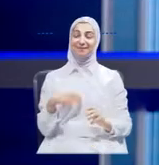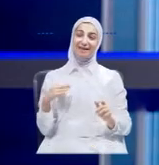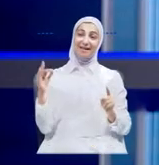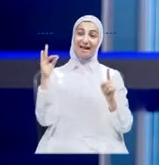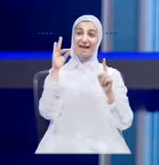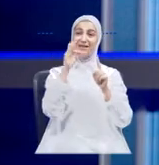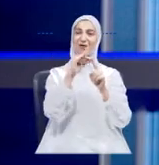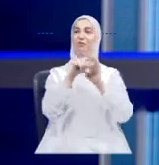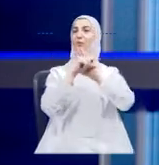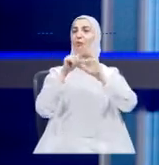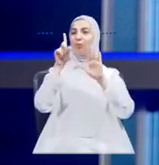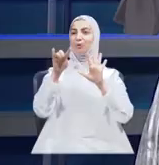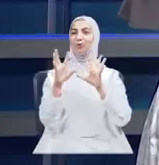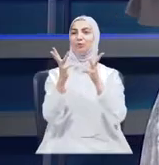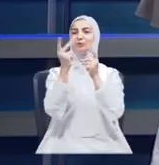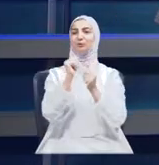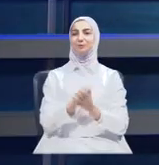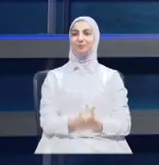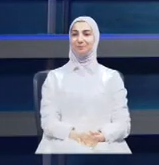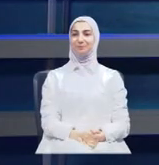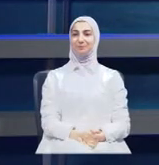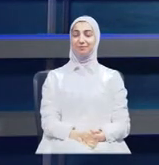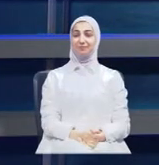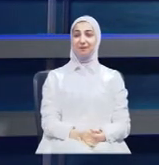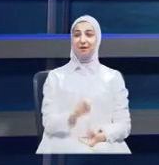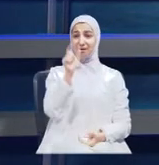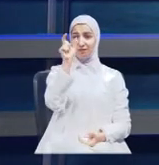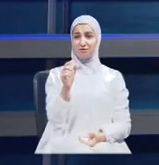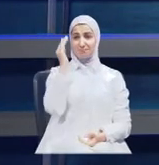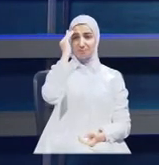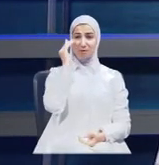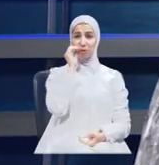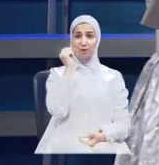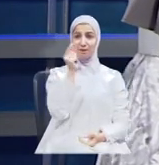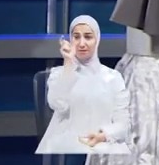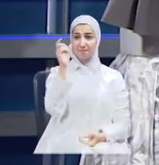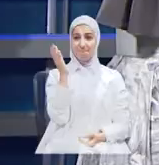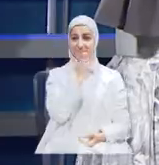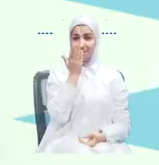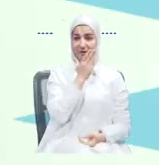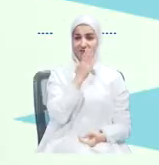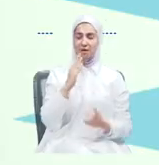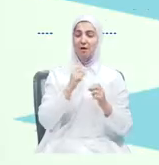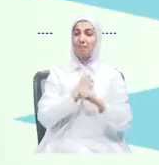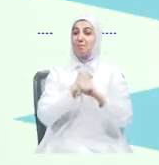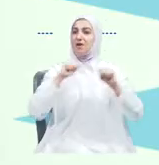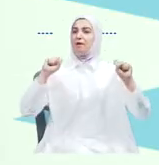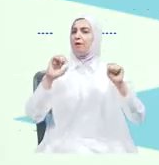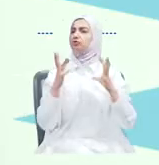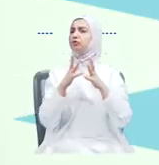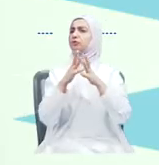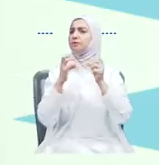نتناول أهداف درسنا اليوم. أن يتعرف الطالب مفهوم النهضة، أن يبين الطالب جذور